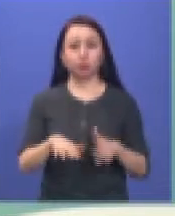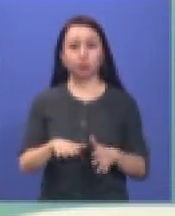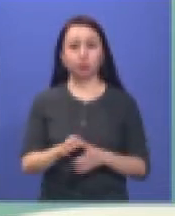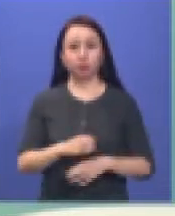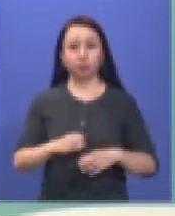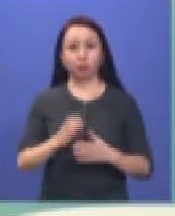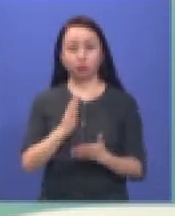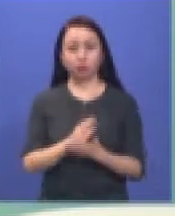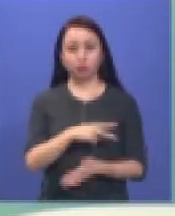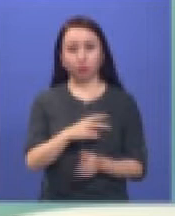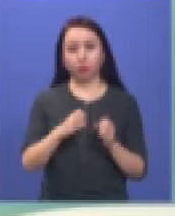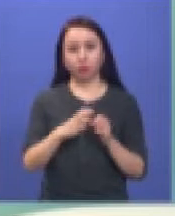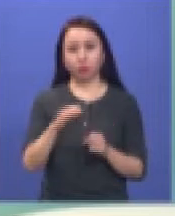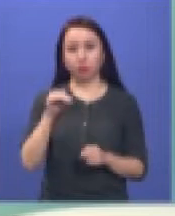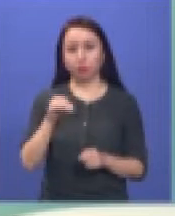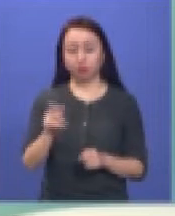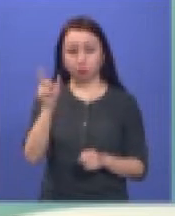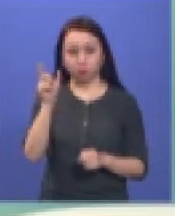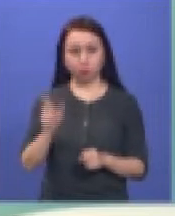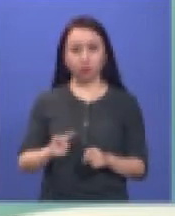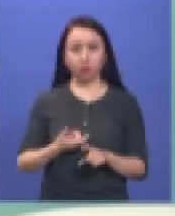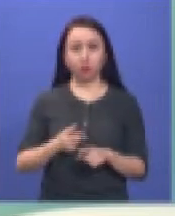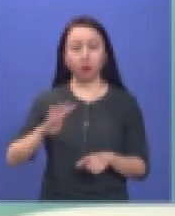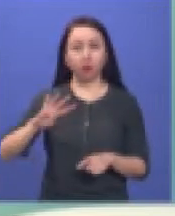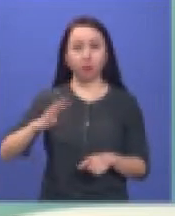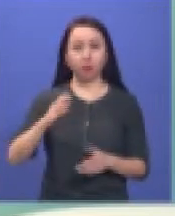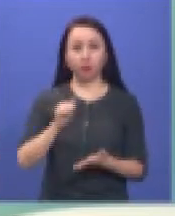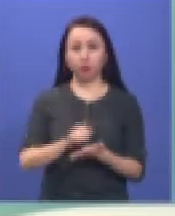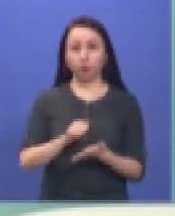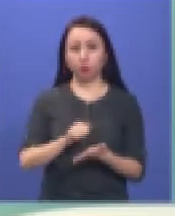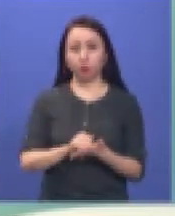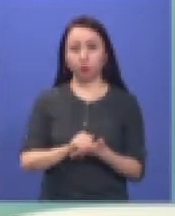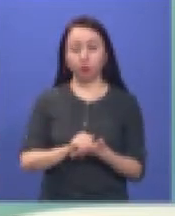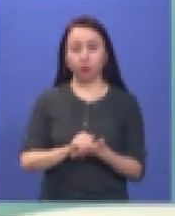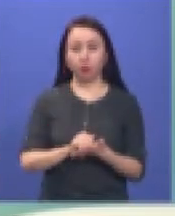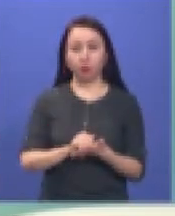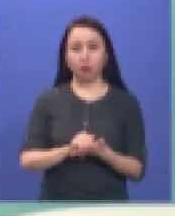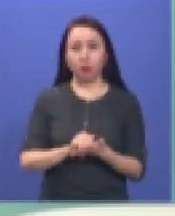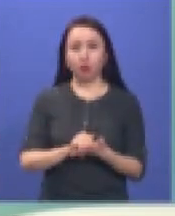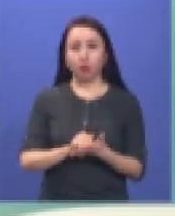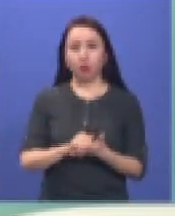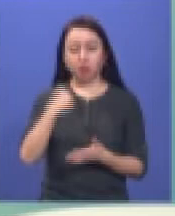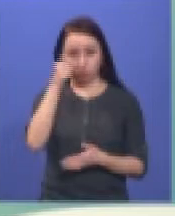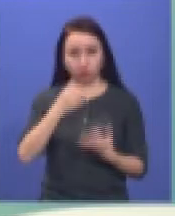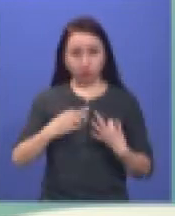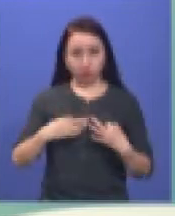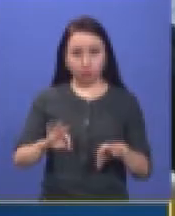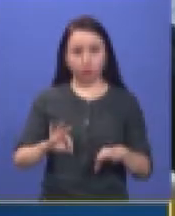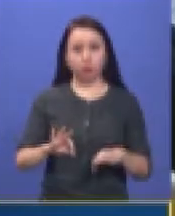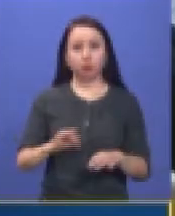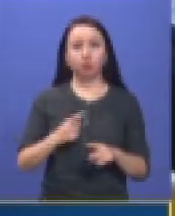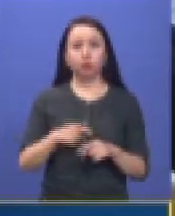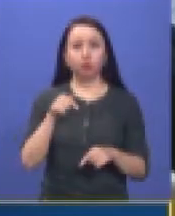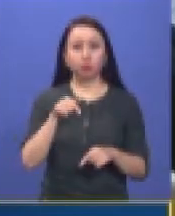внутренних дел вам нести находятся около 14000 человек это девятый акт гуманизма за годы Независимости